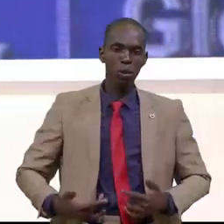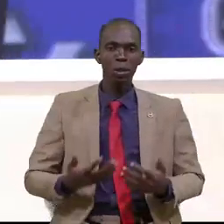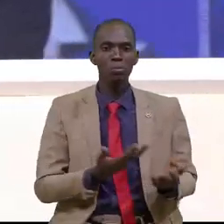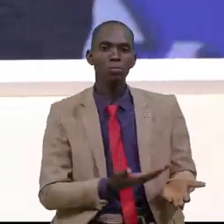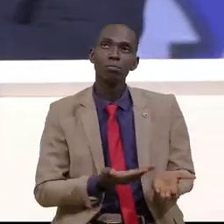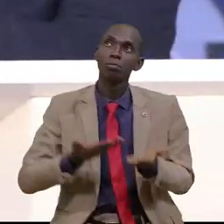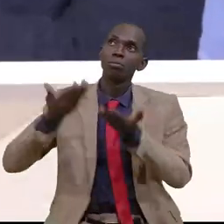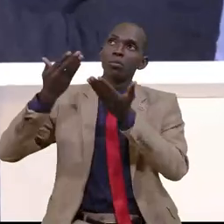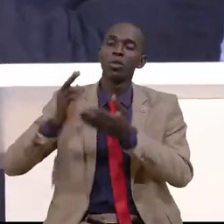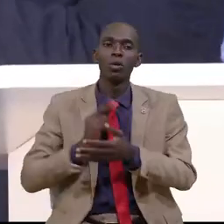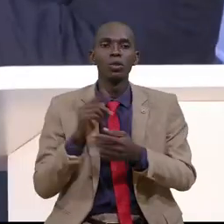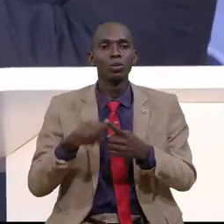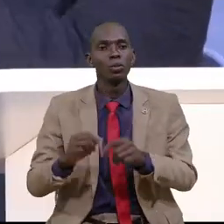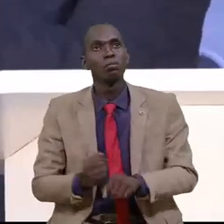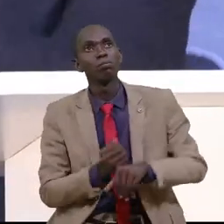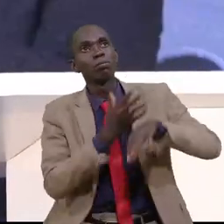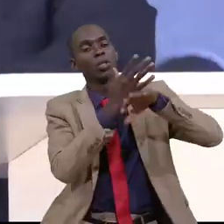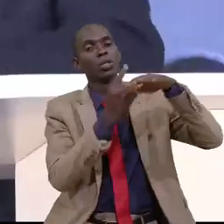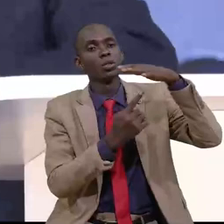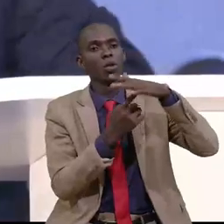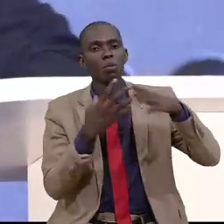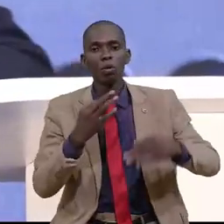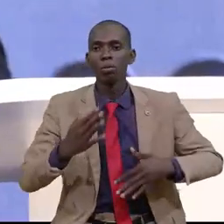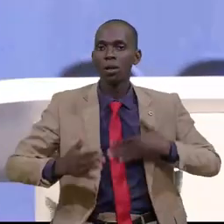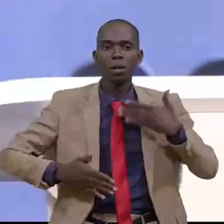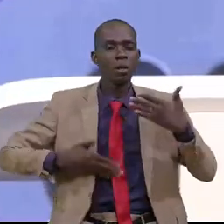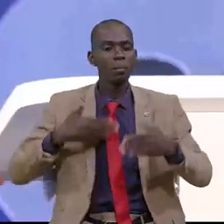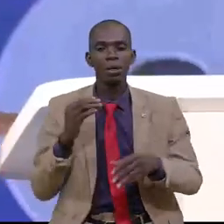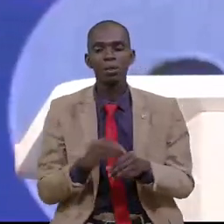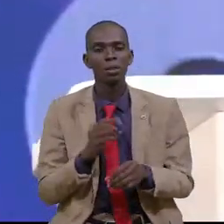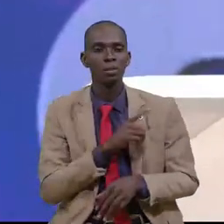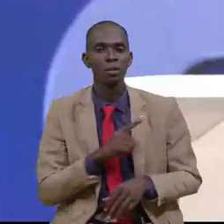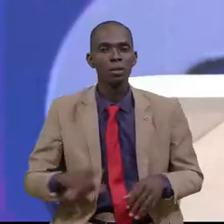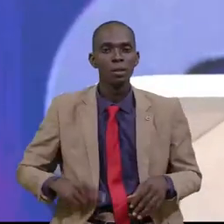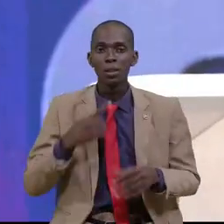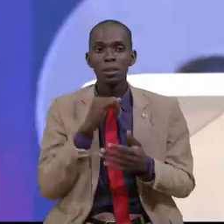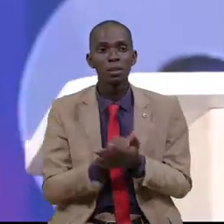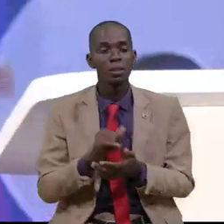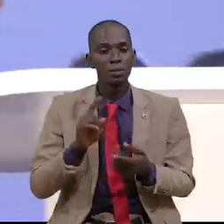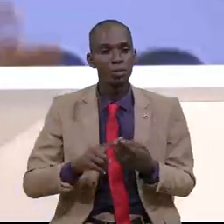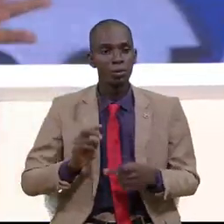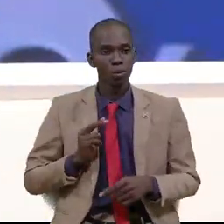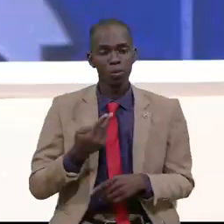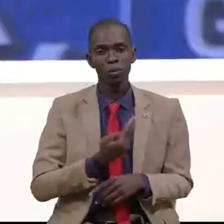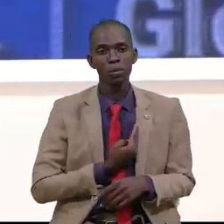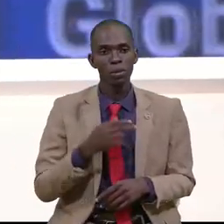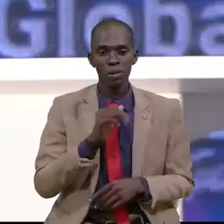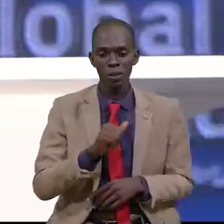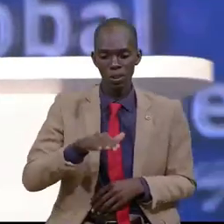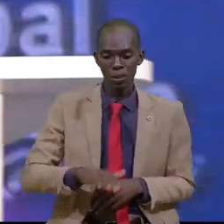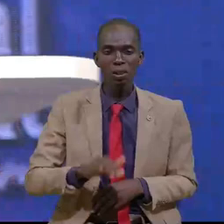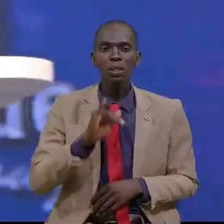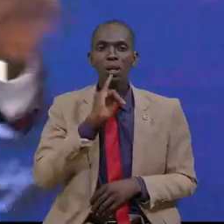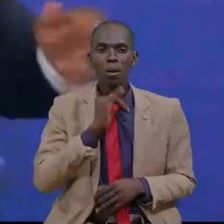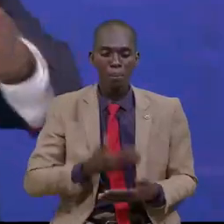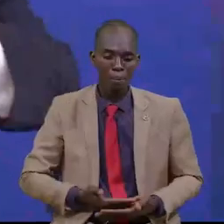conduire au sommet de la montagne de l'excitation, de la joie dans le Seigneur. Il dit, un enfant